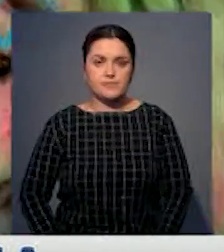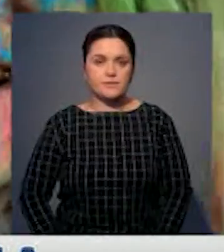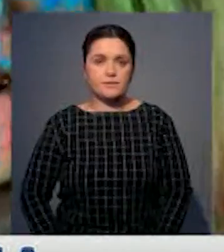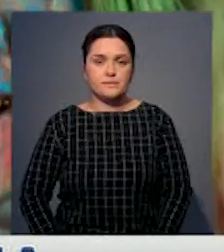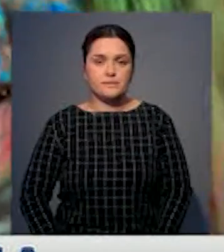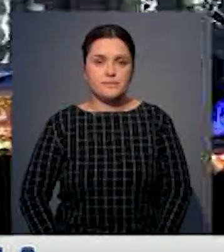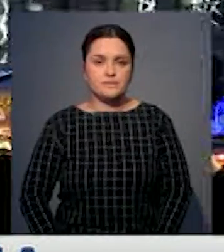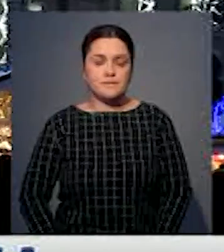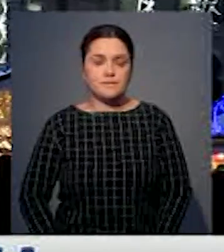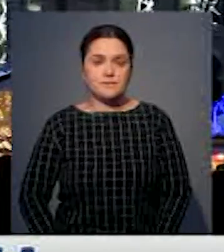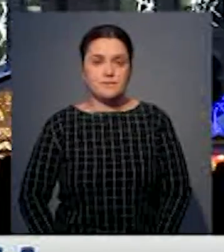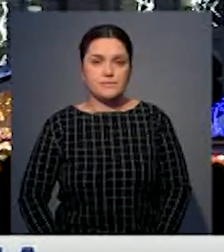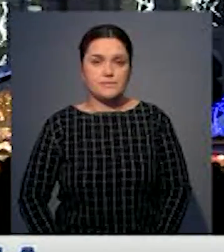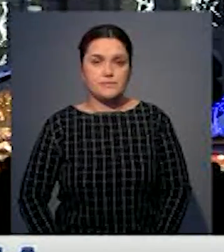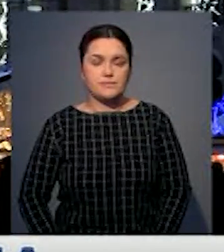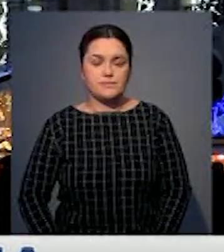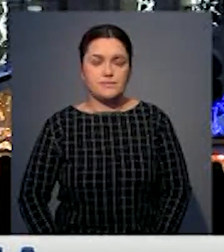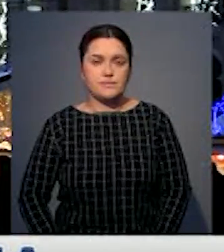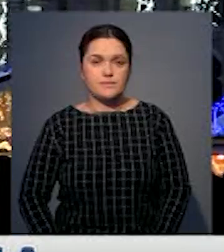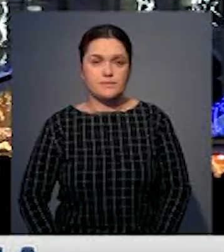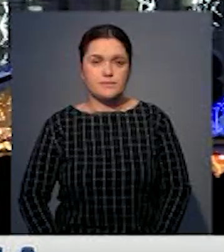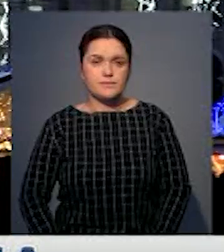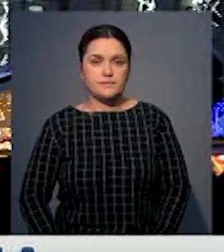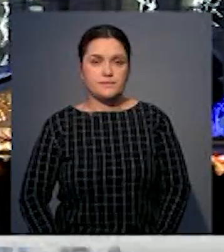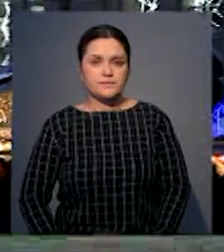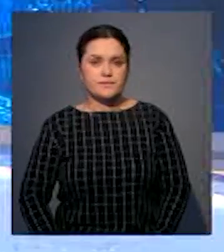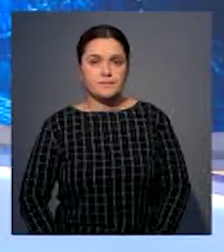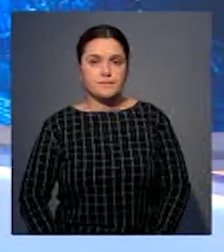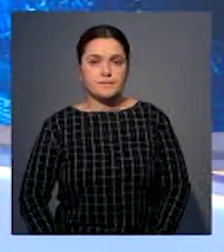Кадырбай, Михаил Мищенко, Хабар 24, Украина.